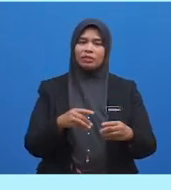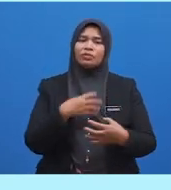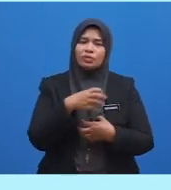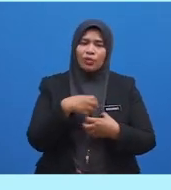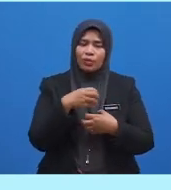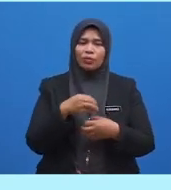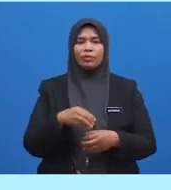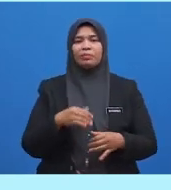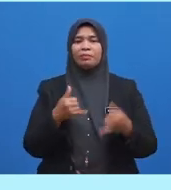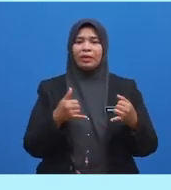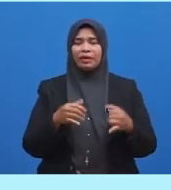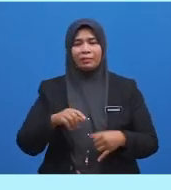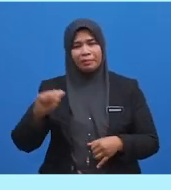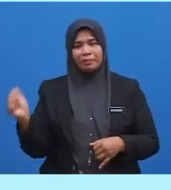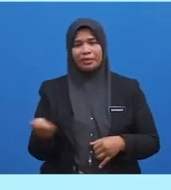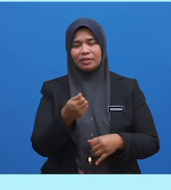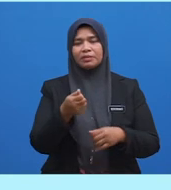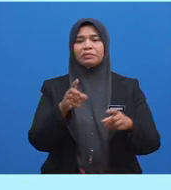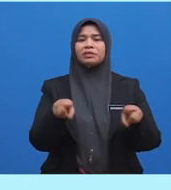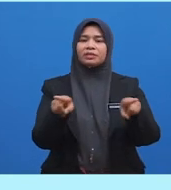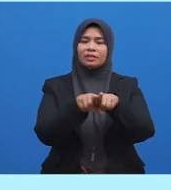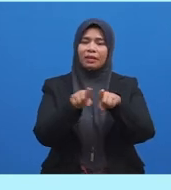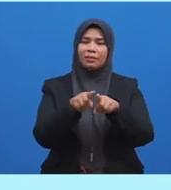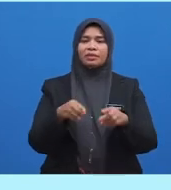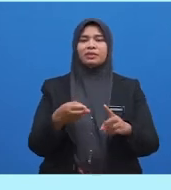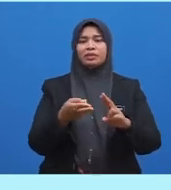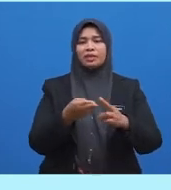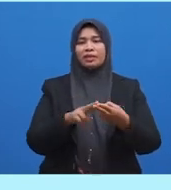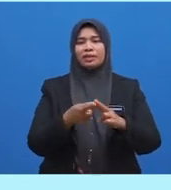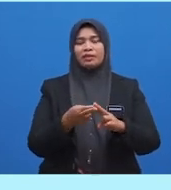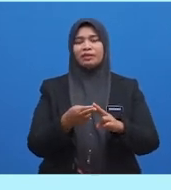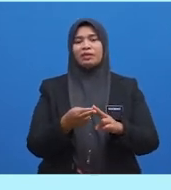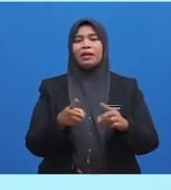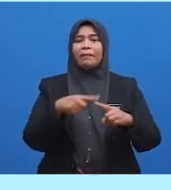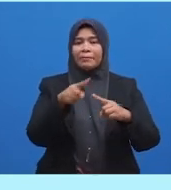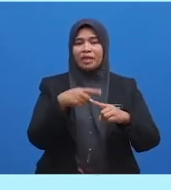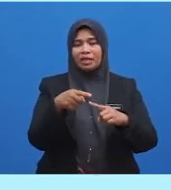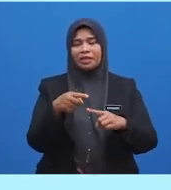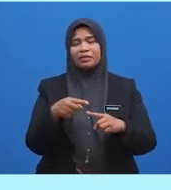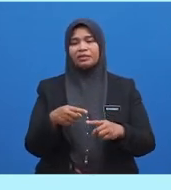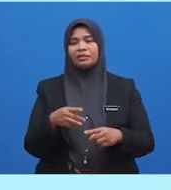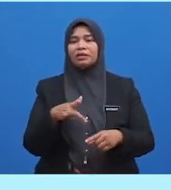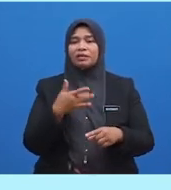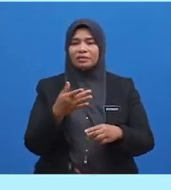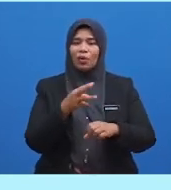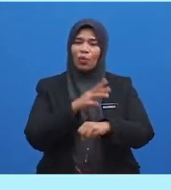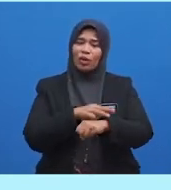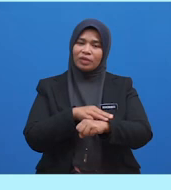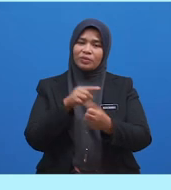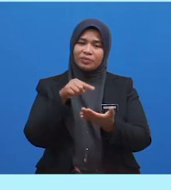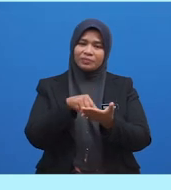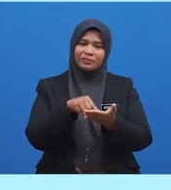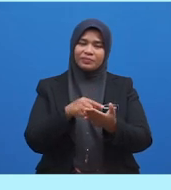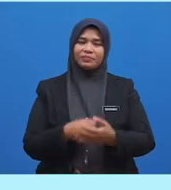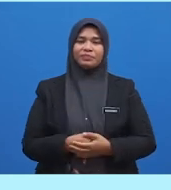seronok bermain badminton bersamamu rasanya bila pula agaknya waktu ini